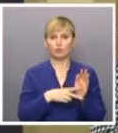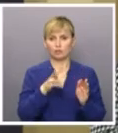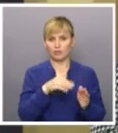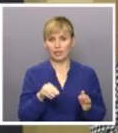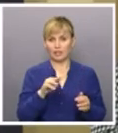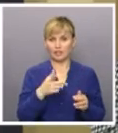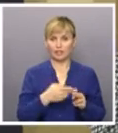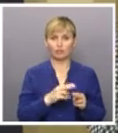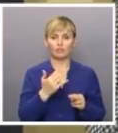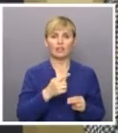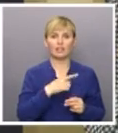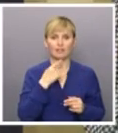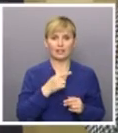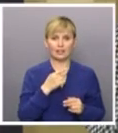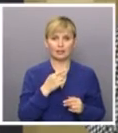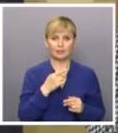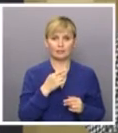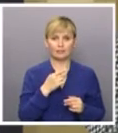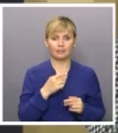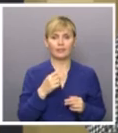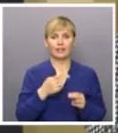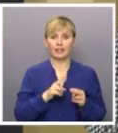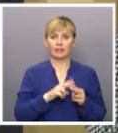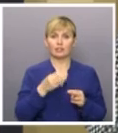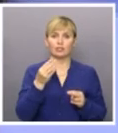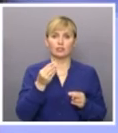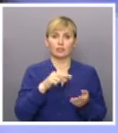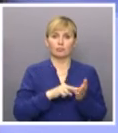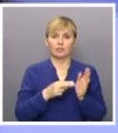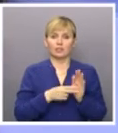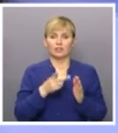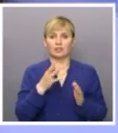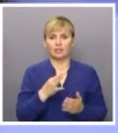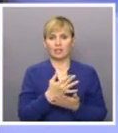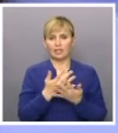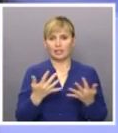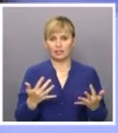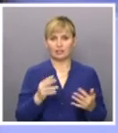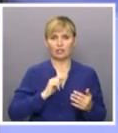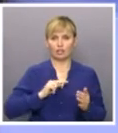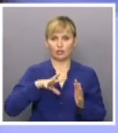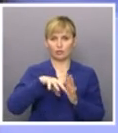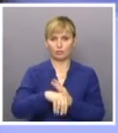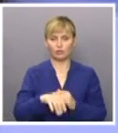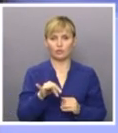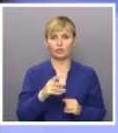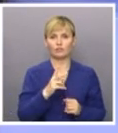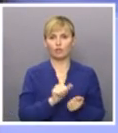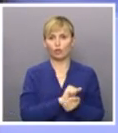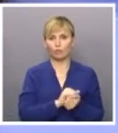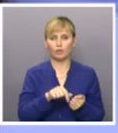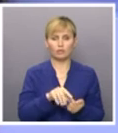о которых вы говорили в самом начале. Эти деньги предусматриваются на содержание племенного стада ценных видов рыб. К сожалению, в документе не